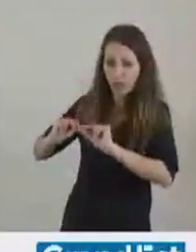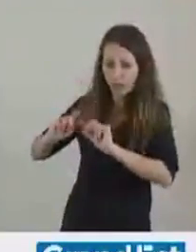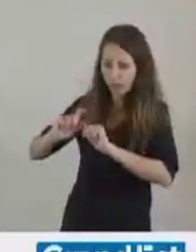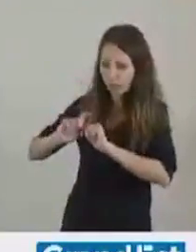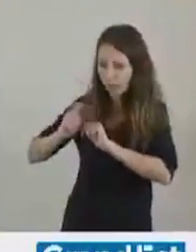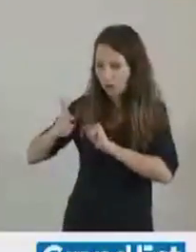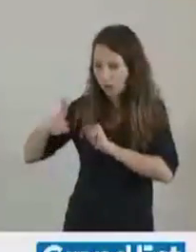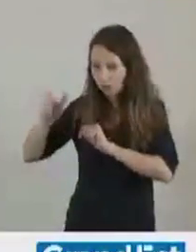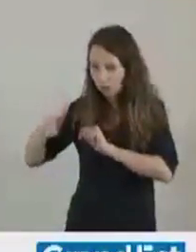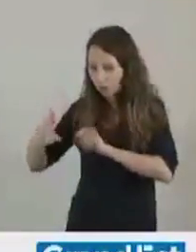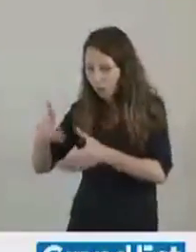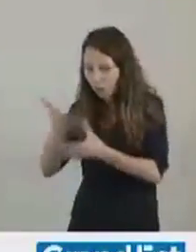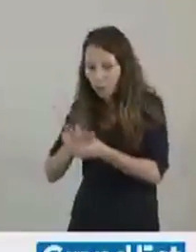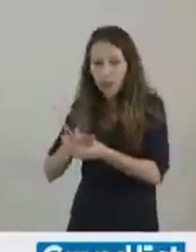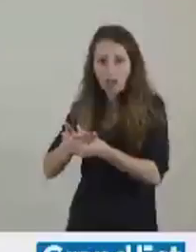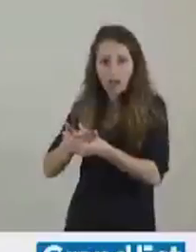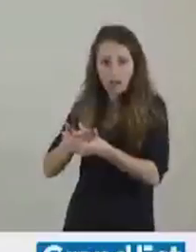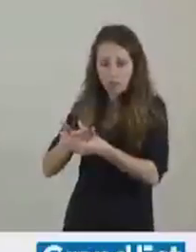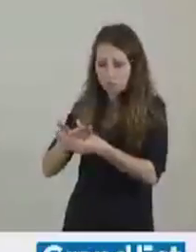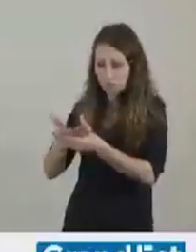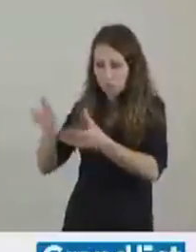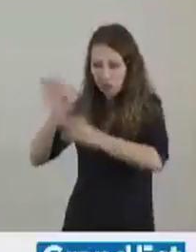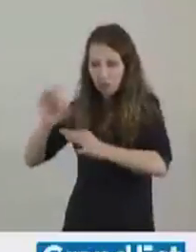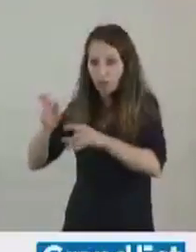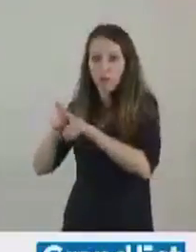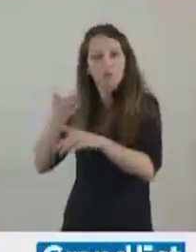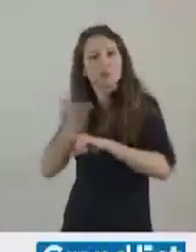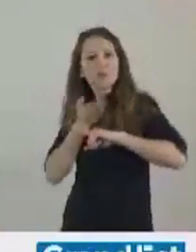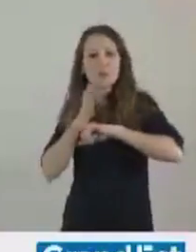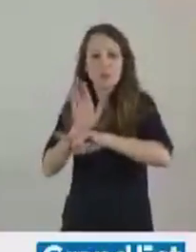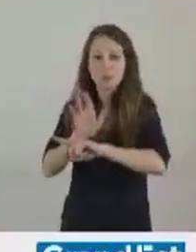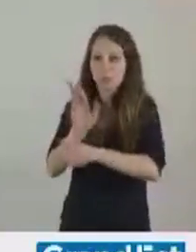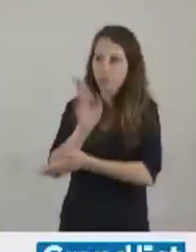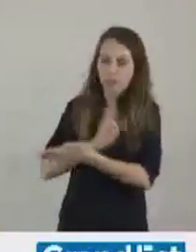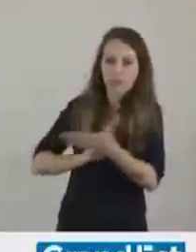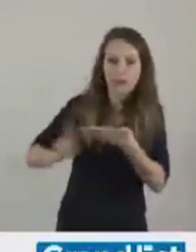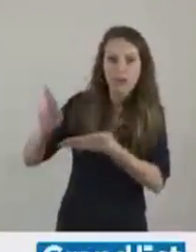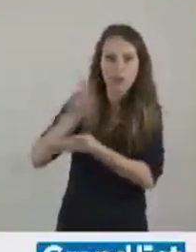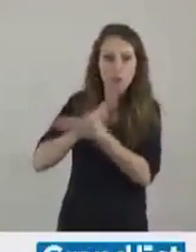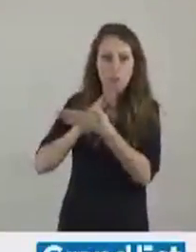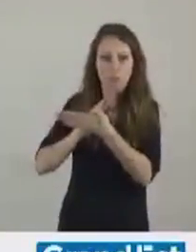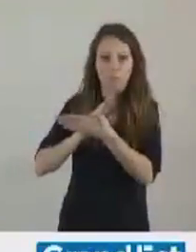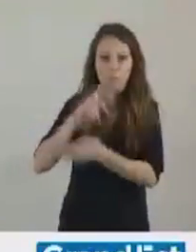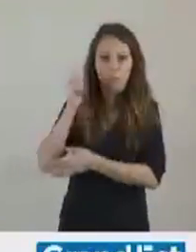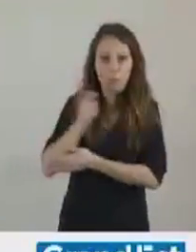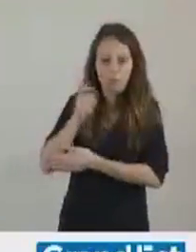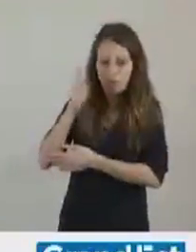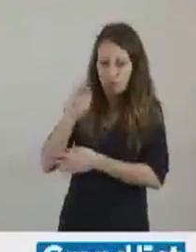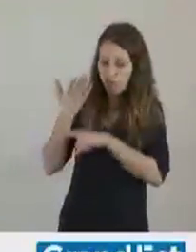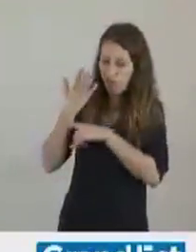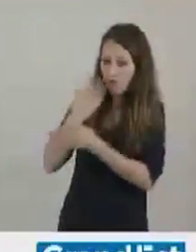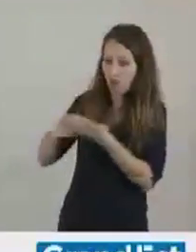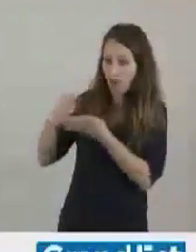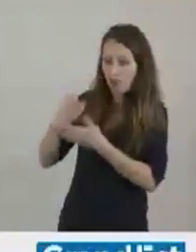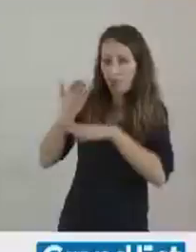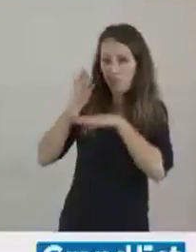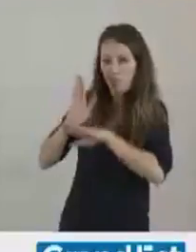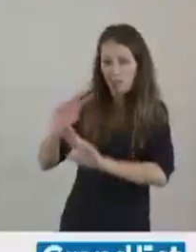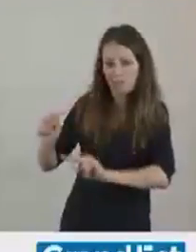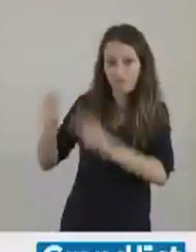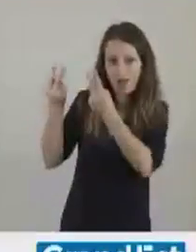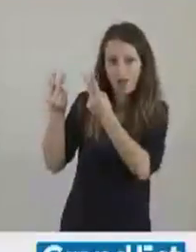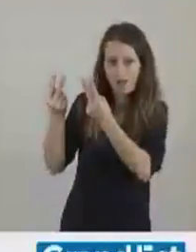qui met en avant finalement notre région comme elle devrait l'être. Nous allons être